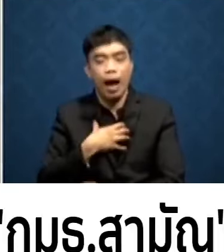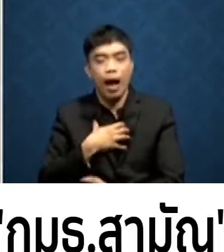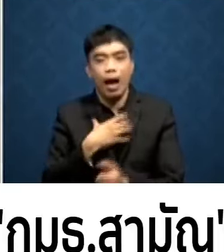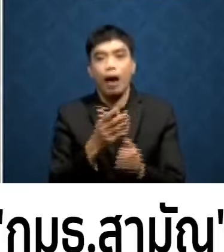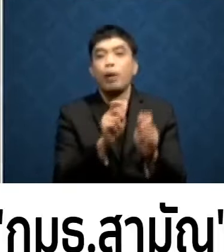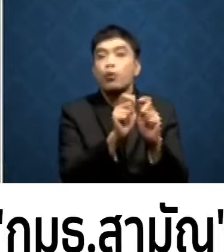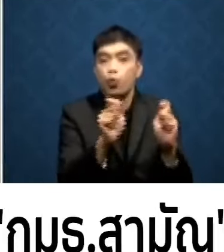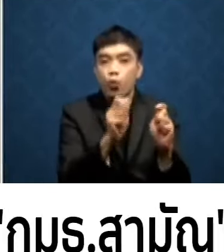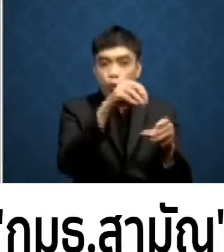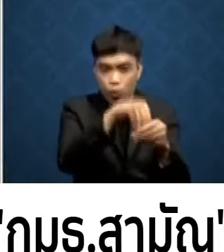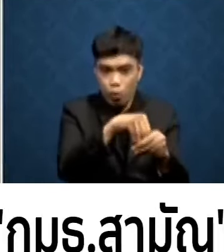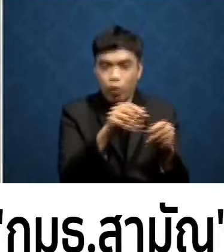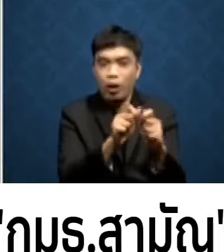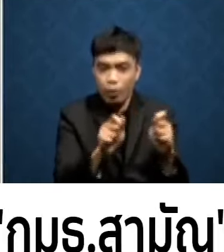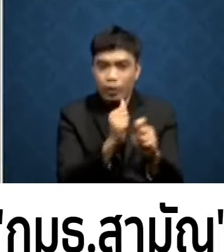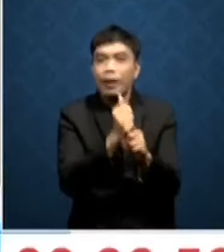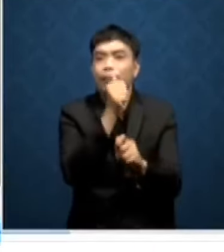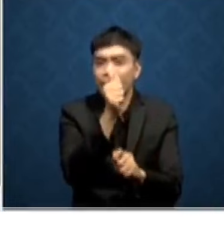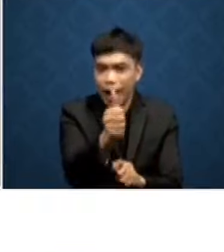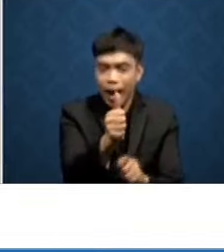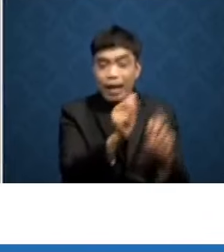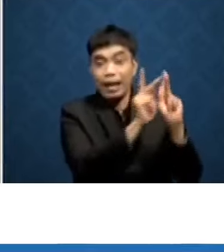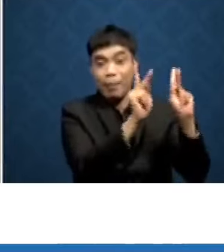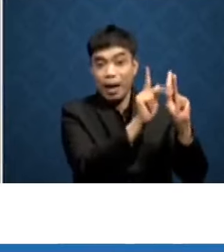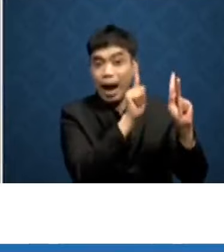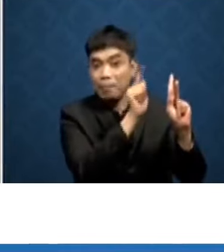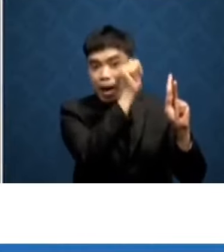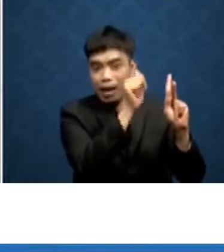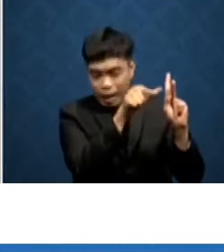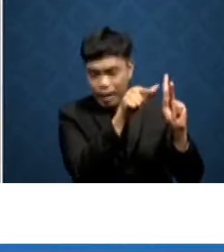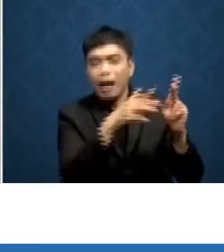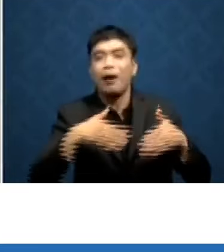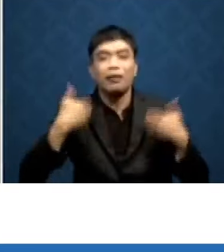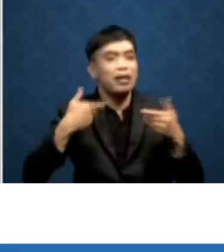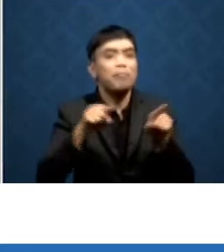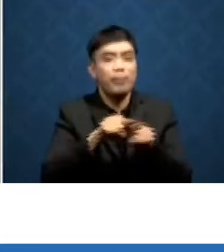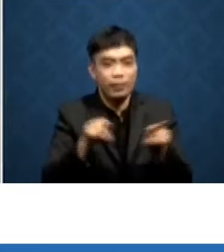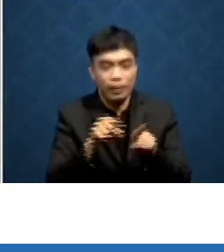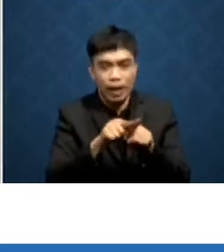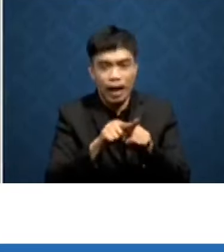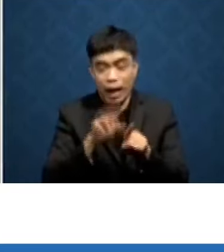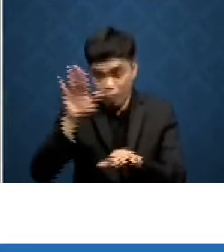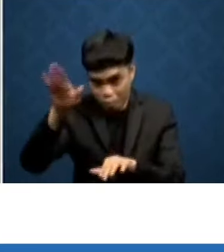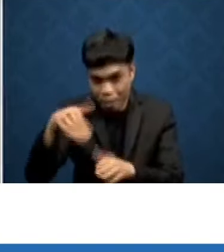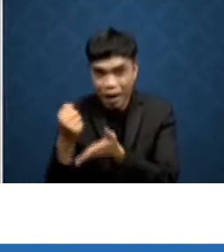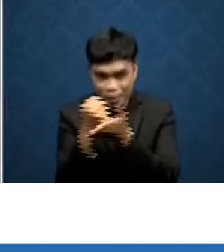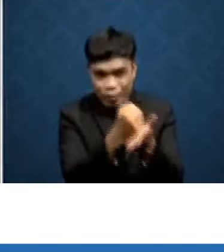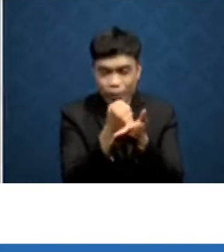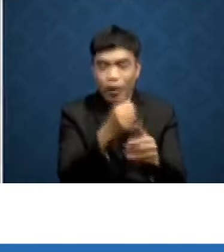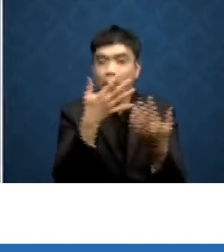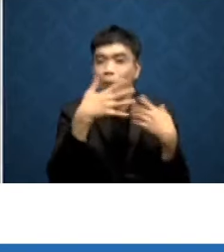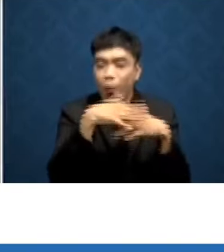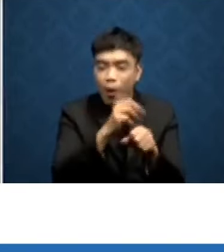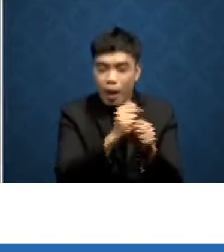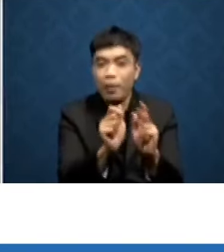ท่านประธานคณะกรรมาธิการหลักเนี่ยก็ยินดีด้วยถ้าท่านจะมาช่วยกันเพื่อทำให้งานเนี่ยมันสำเร็จรู้ร่วงไปได้ด้วยดีนะครับเพราะ